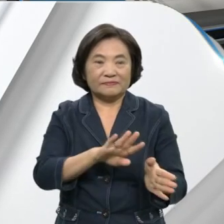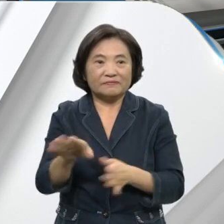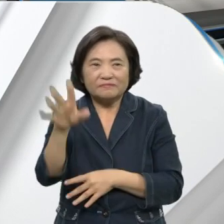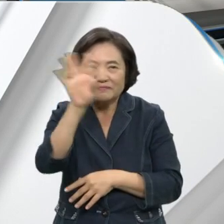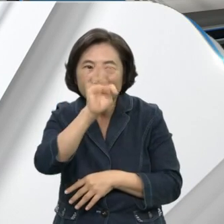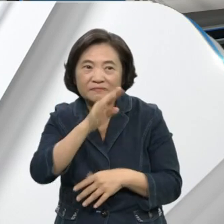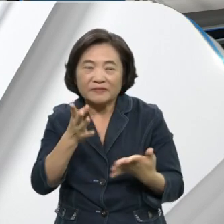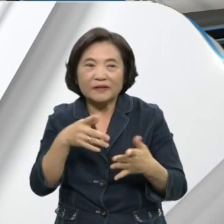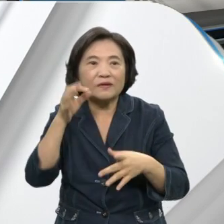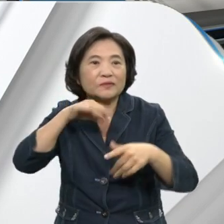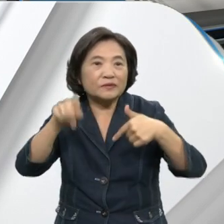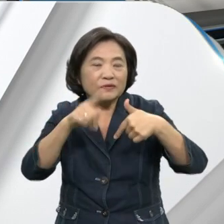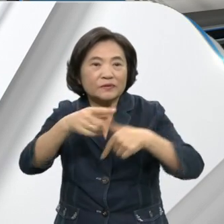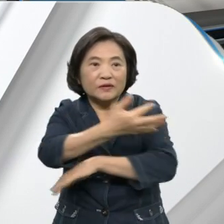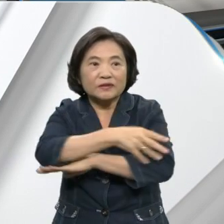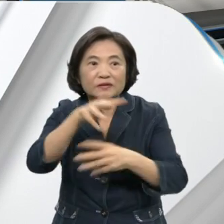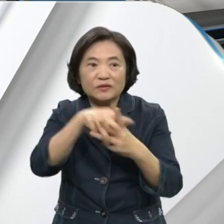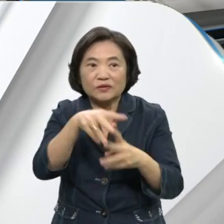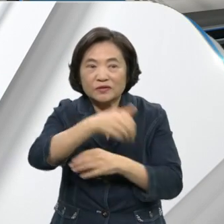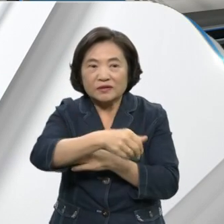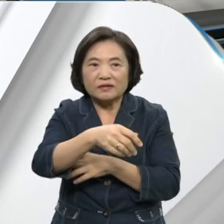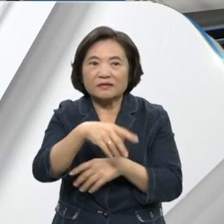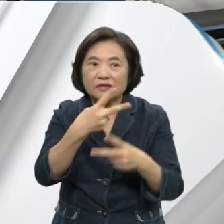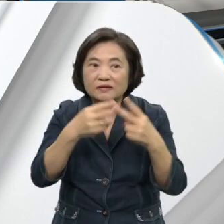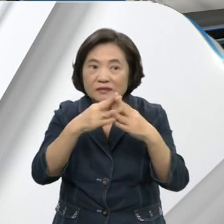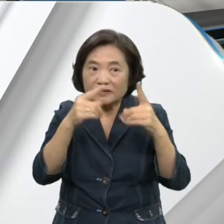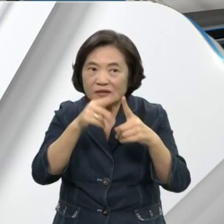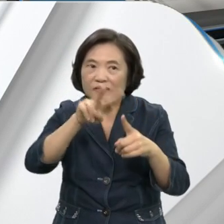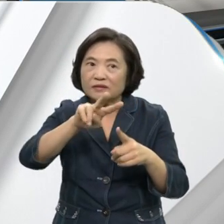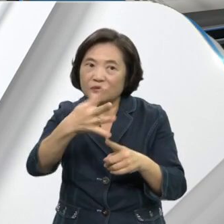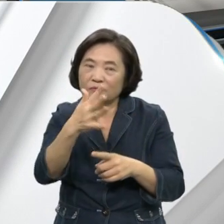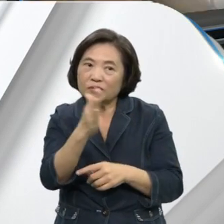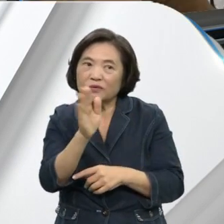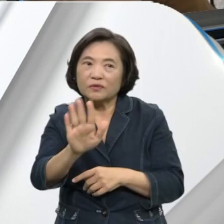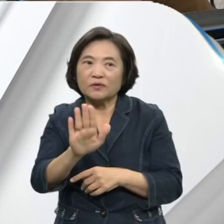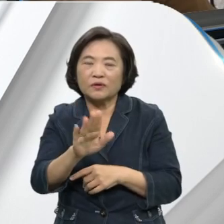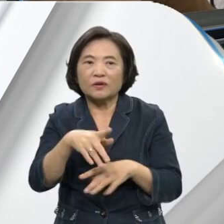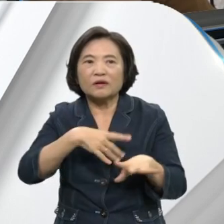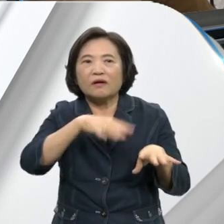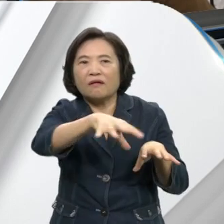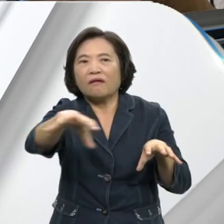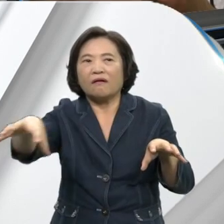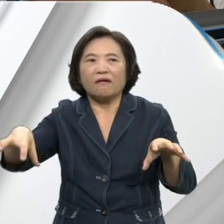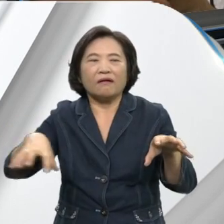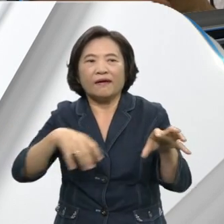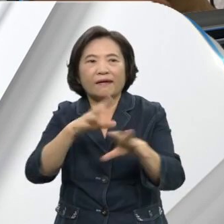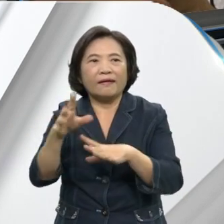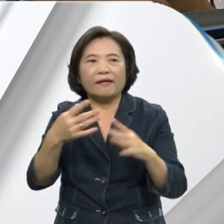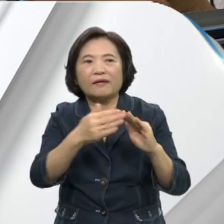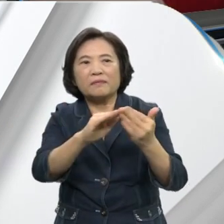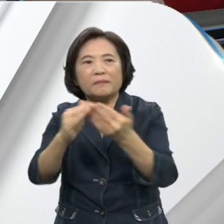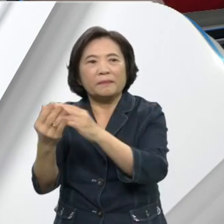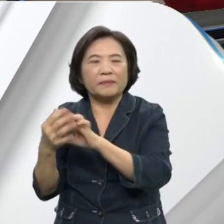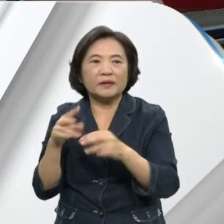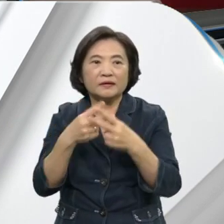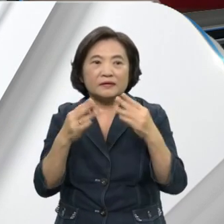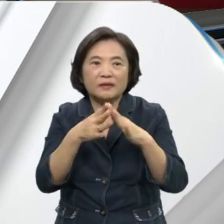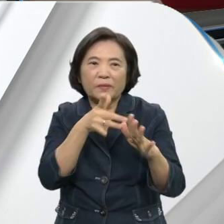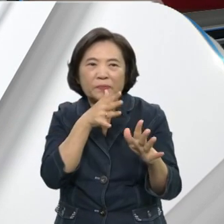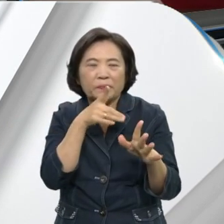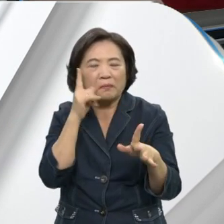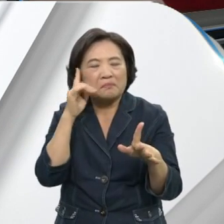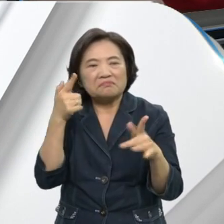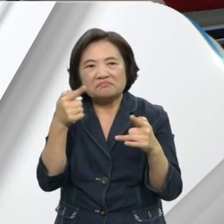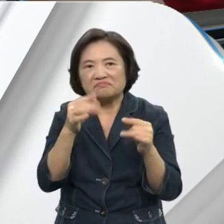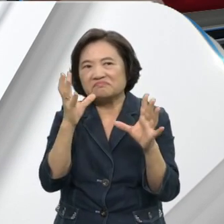根据调查，中华城的海水乡有2500人改客家人，因为分散对乡内各家种的土，所以客家话流